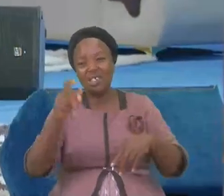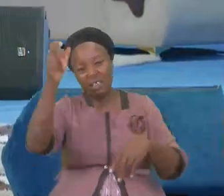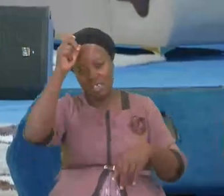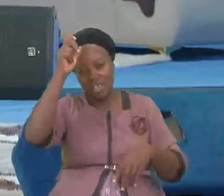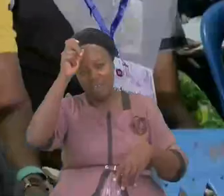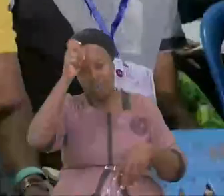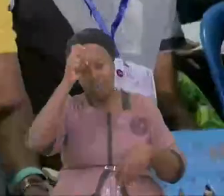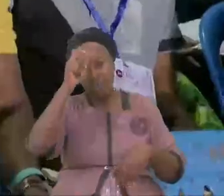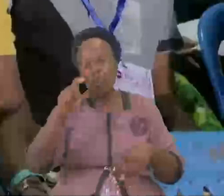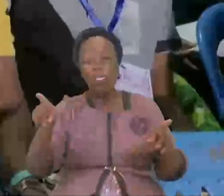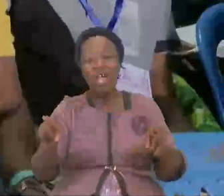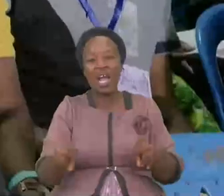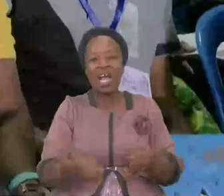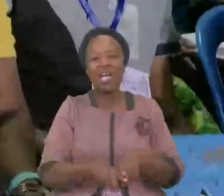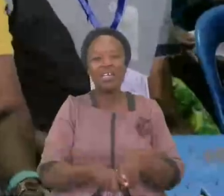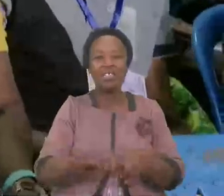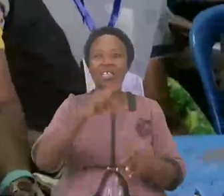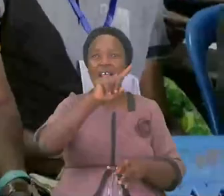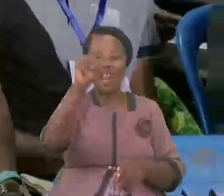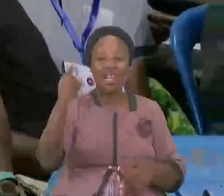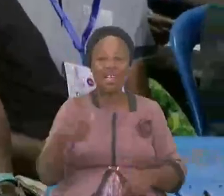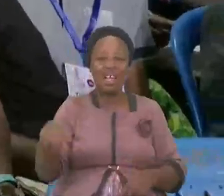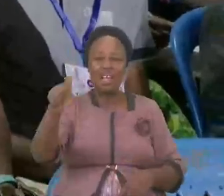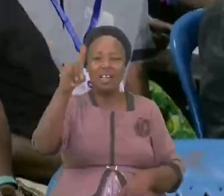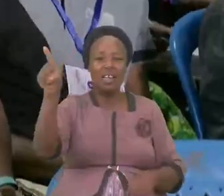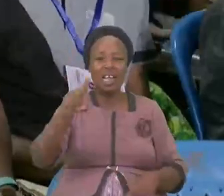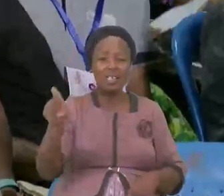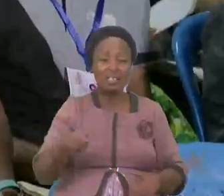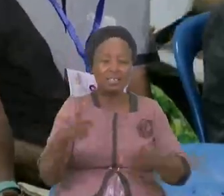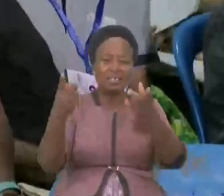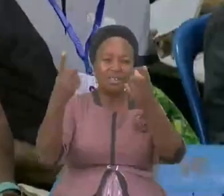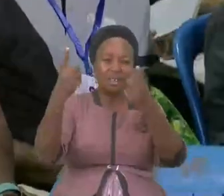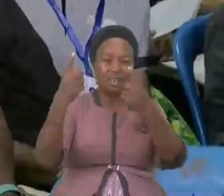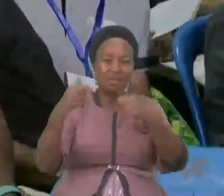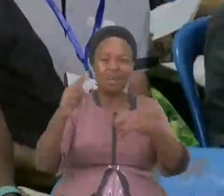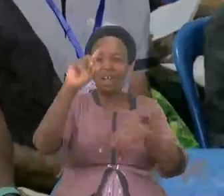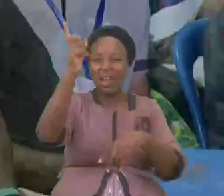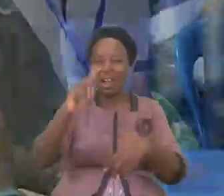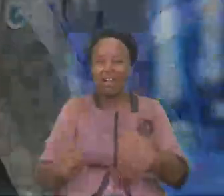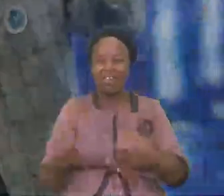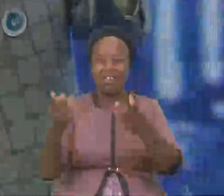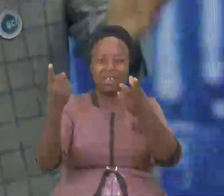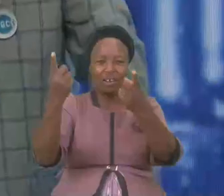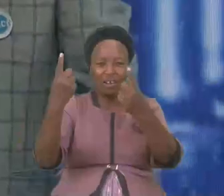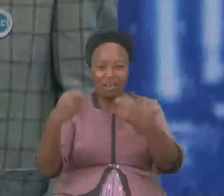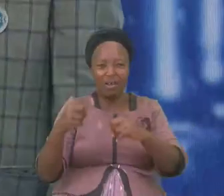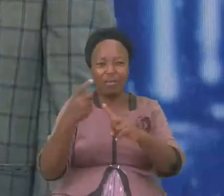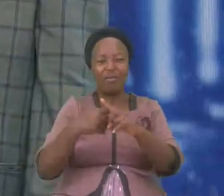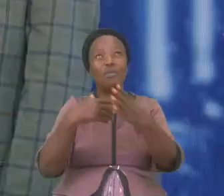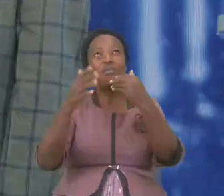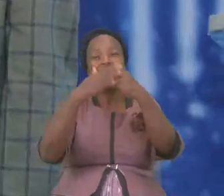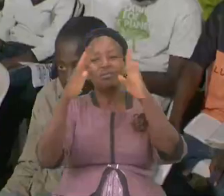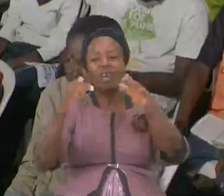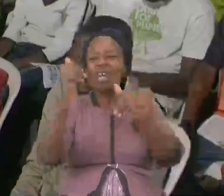je voyais Satan tomber du ciel. Toute puissance de Satan tombera devant toi. Il bloquait ta